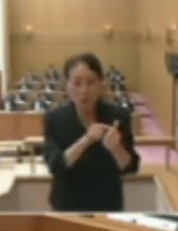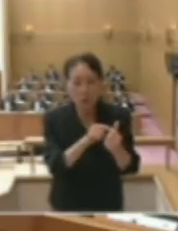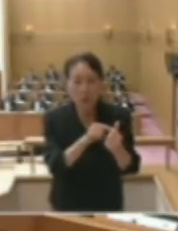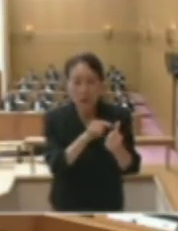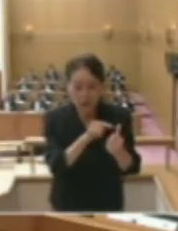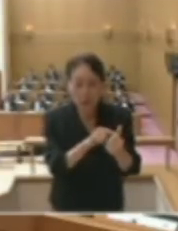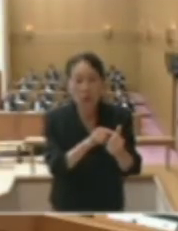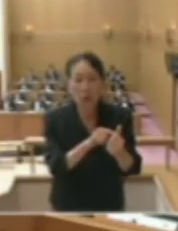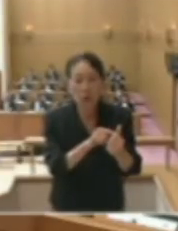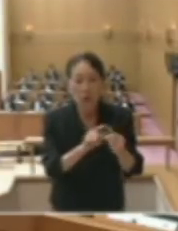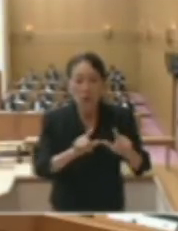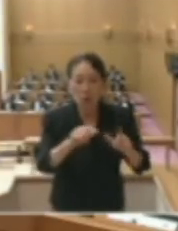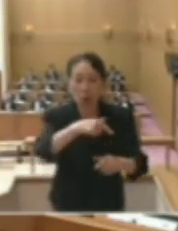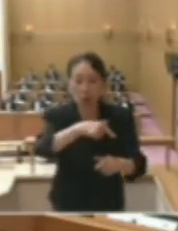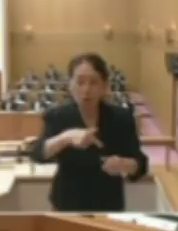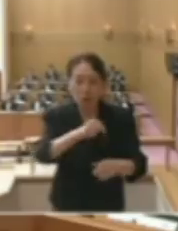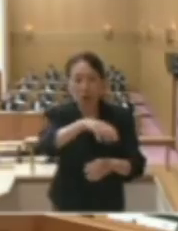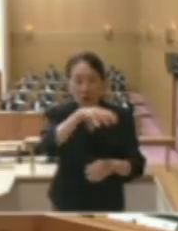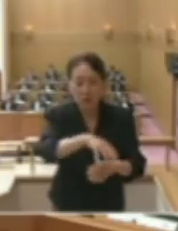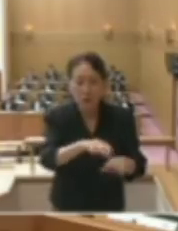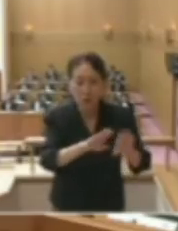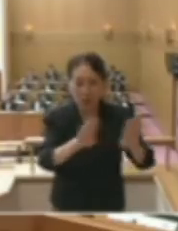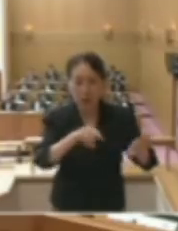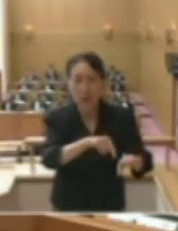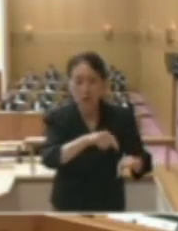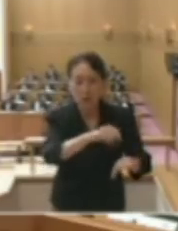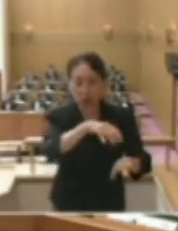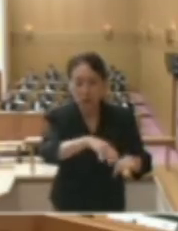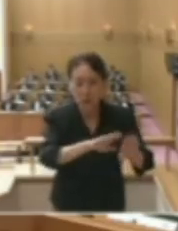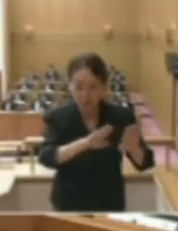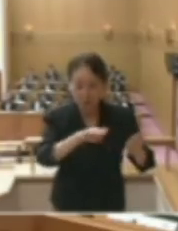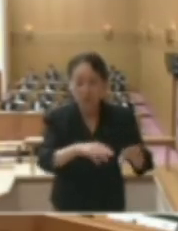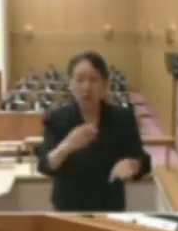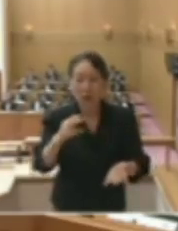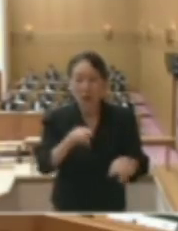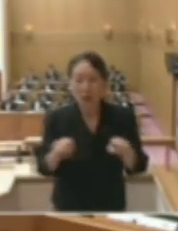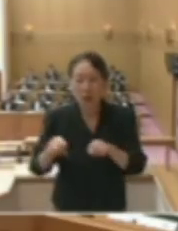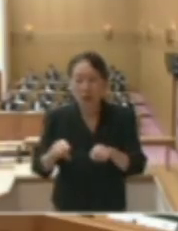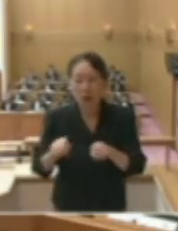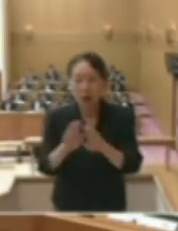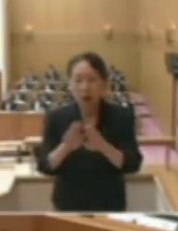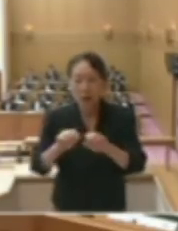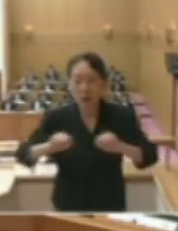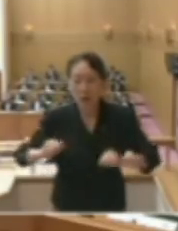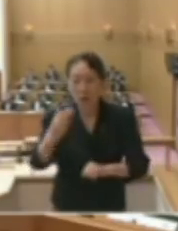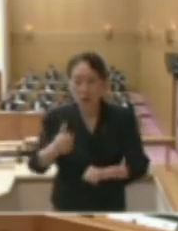の東部事務所開設に際し、枝広市長の挨拶のされ